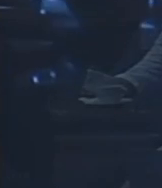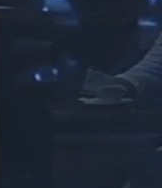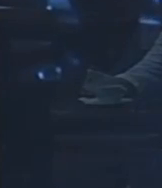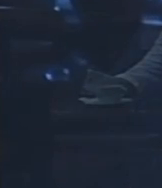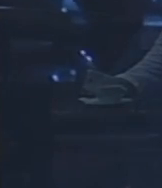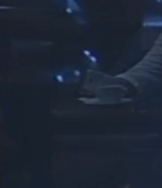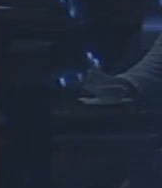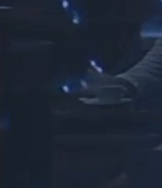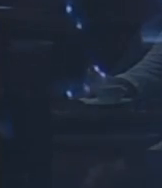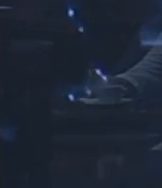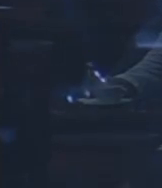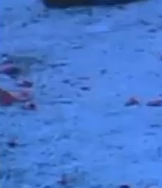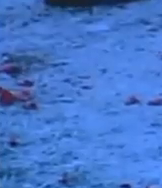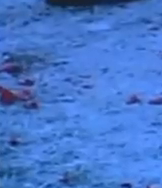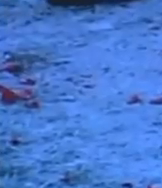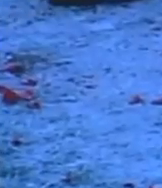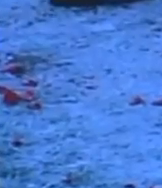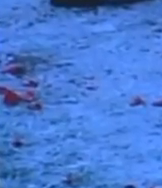αναθυμιάσεις μαγκαλιού